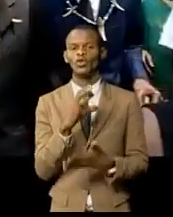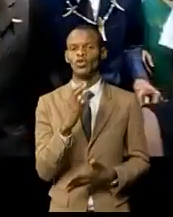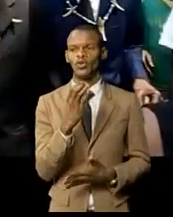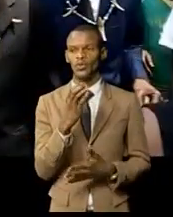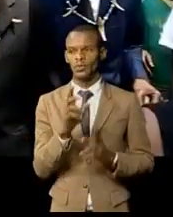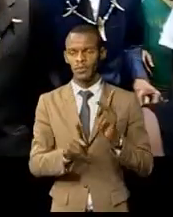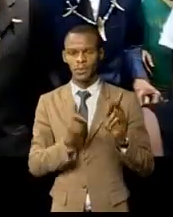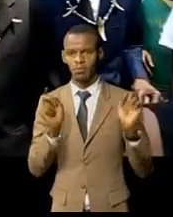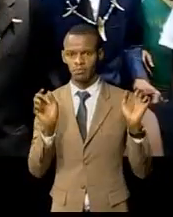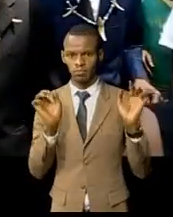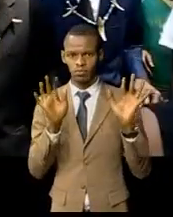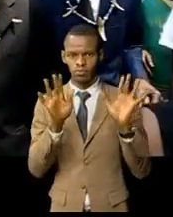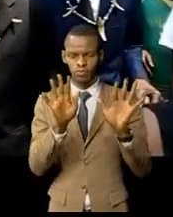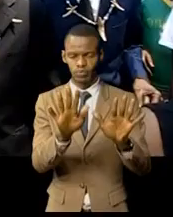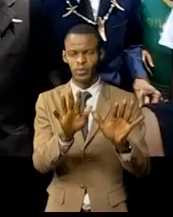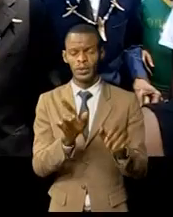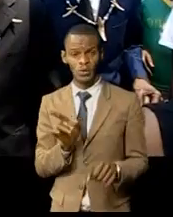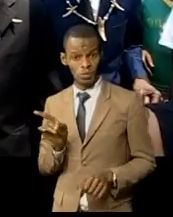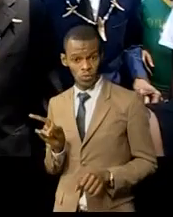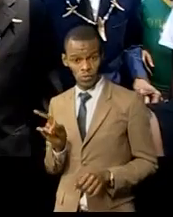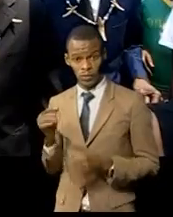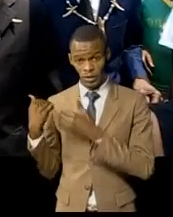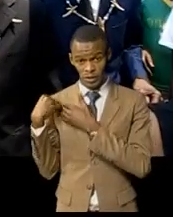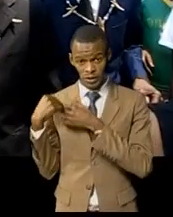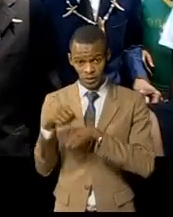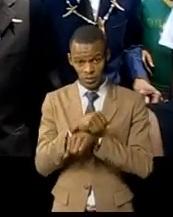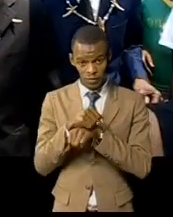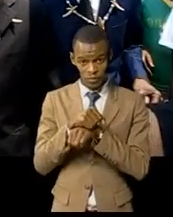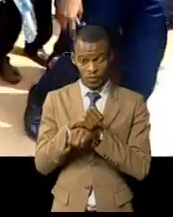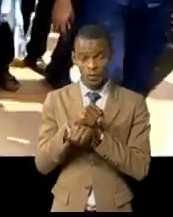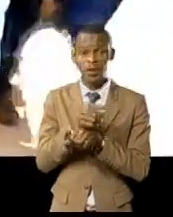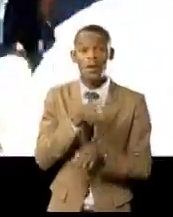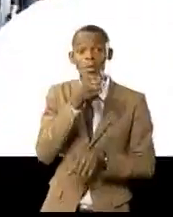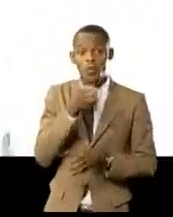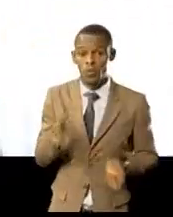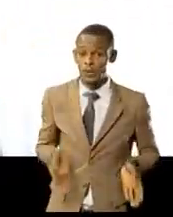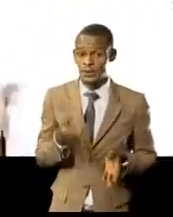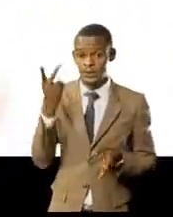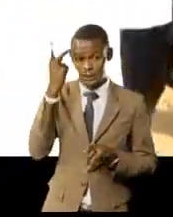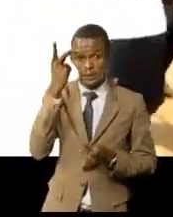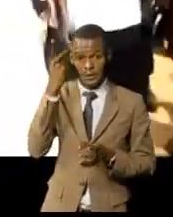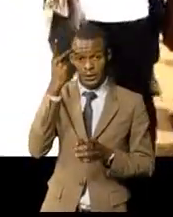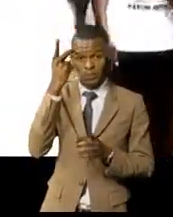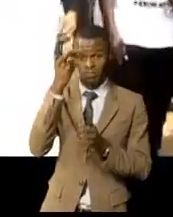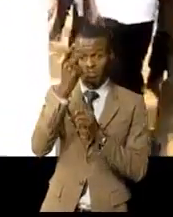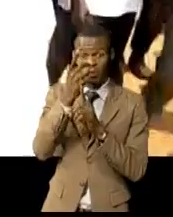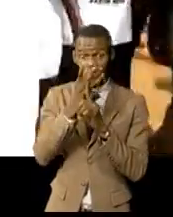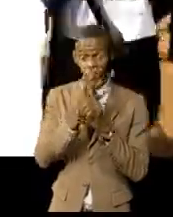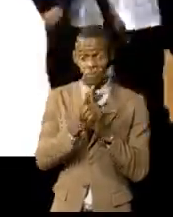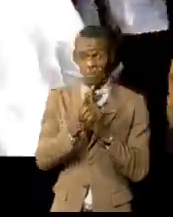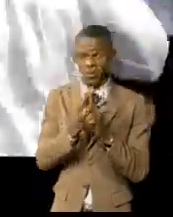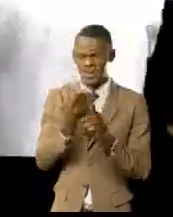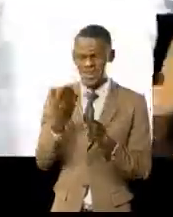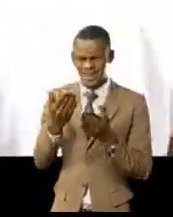Après plusieurs mois passés à Kinshasa, la capitale de la République démocratique du Congo, pour se reconstituer, le grand chef coutumier